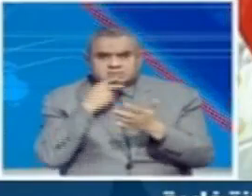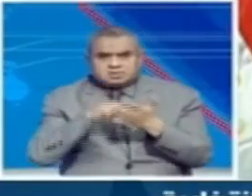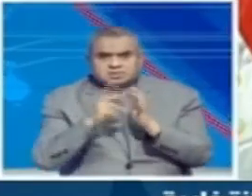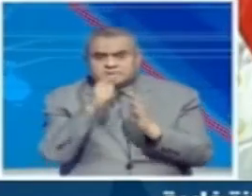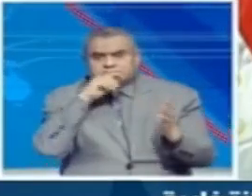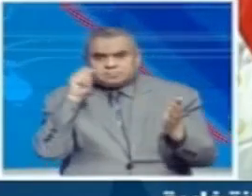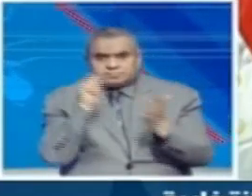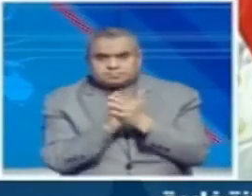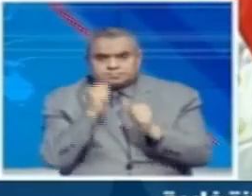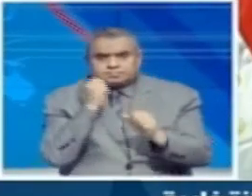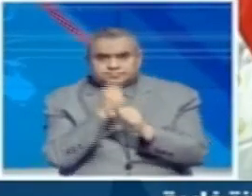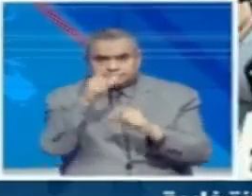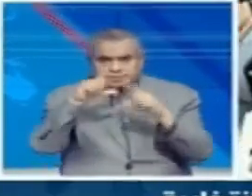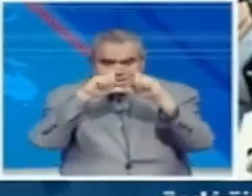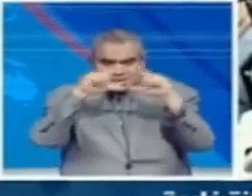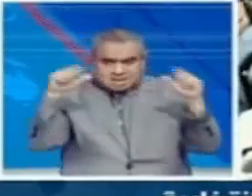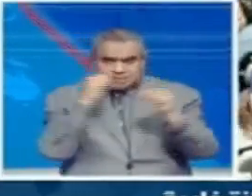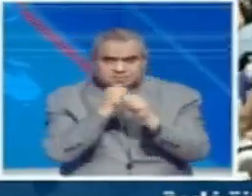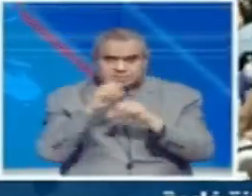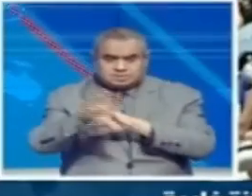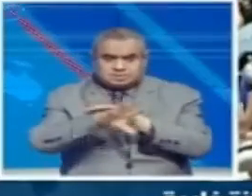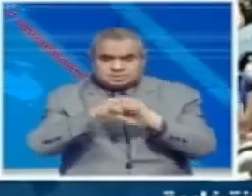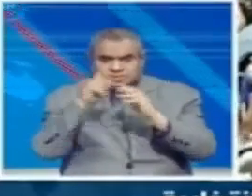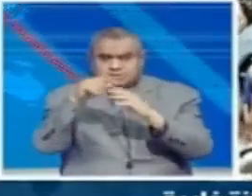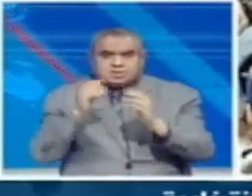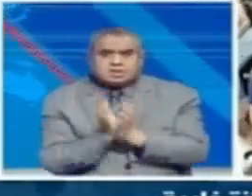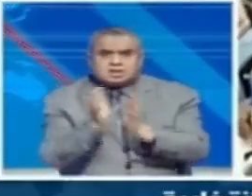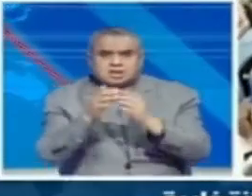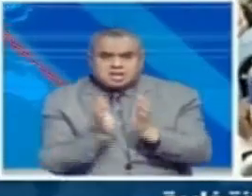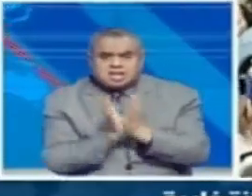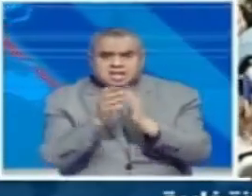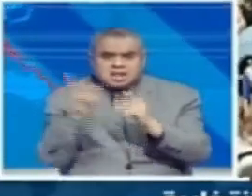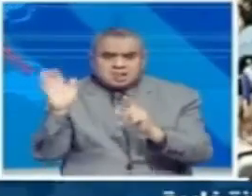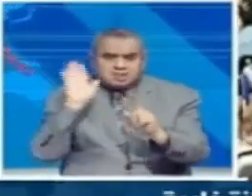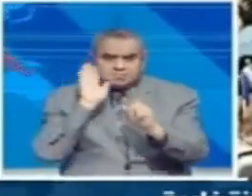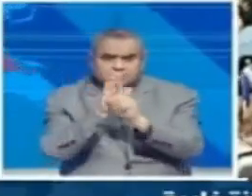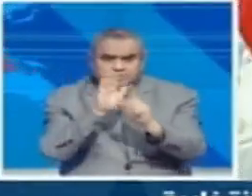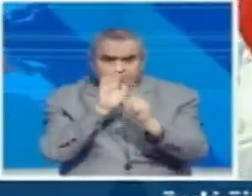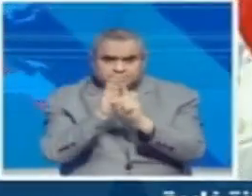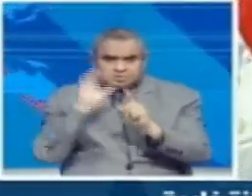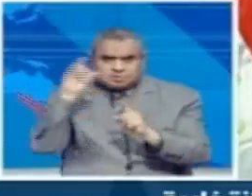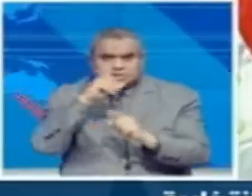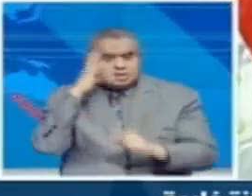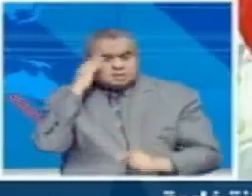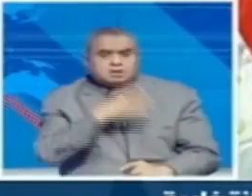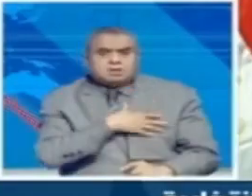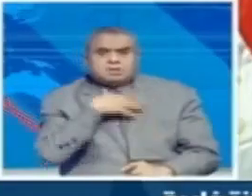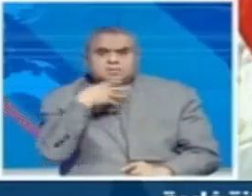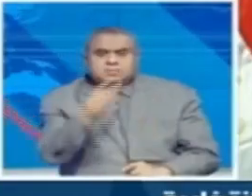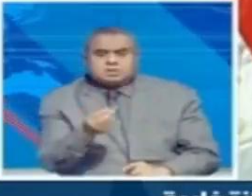الصدد تدعو الحملة جميع الأحزاب والجهات المؤيدة بالتبرع،